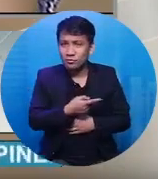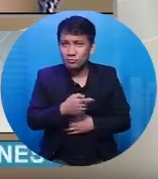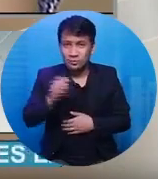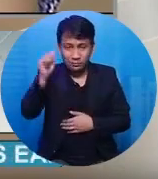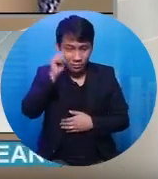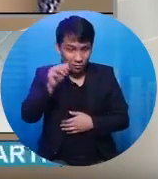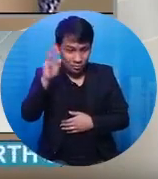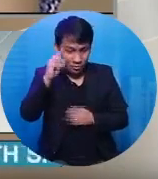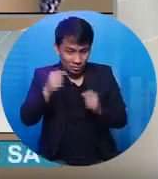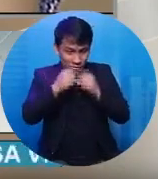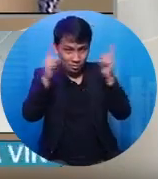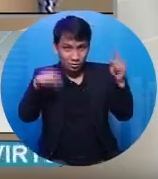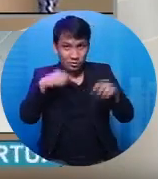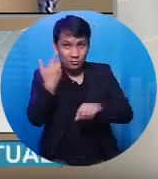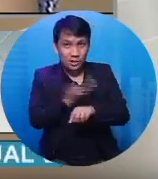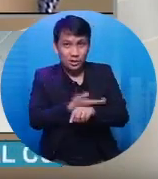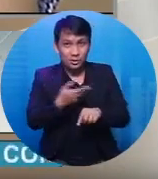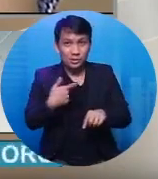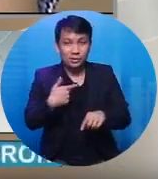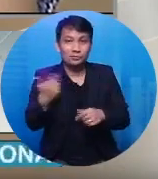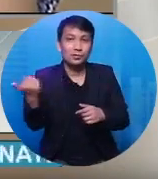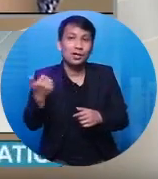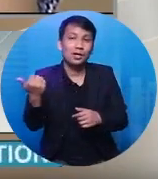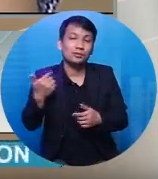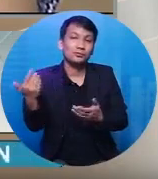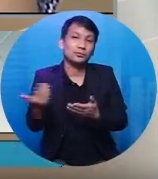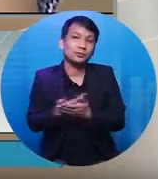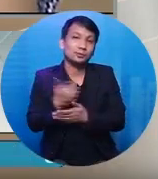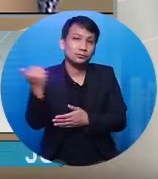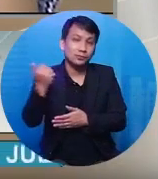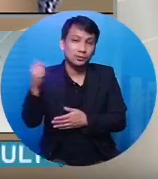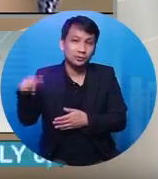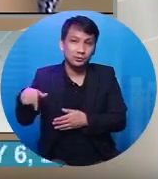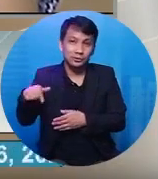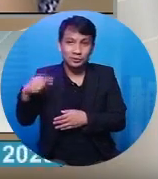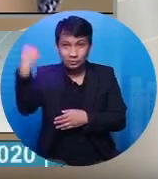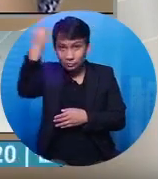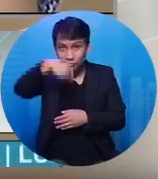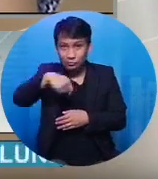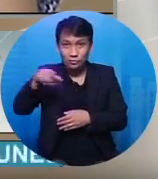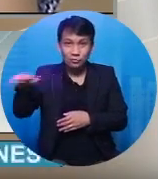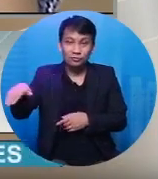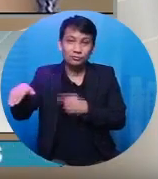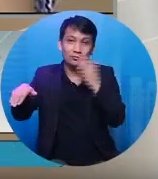nalaman niyo na lang na meron palang anak to at may kabit at may anak na sa graduation ng bata.